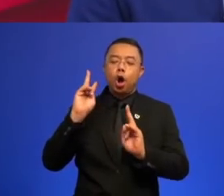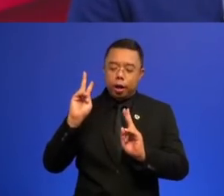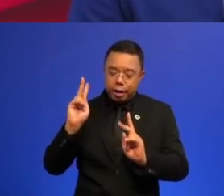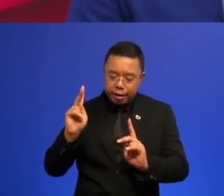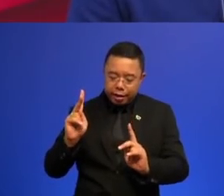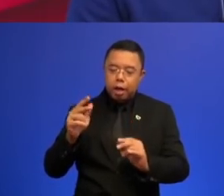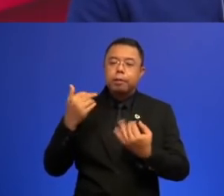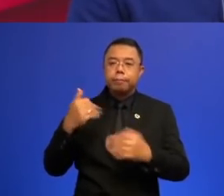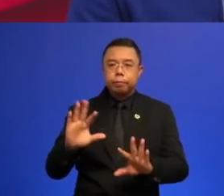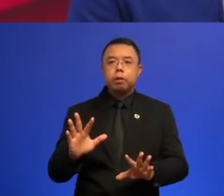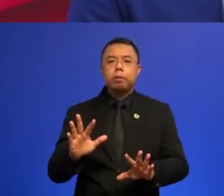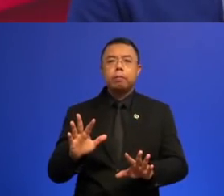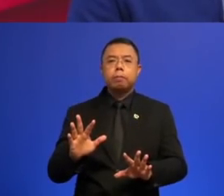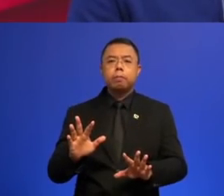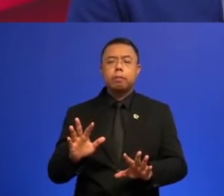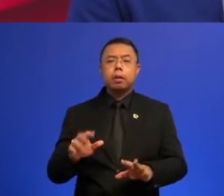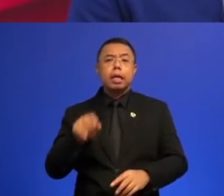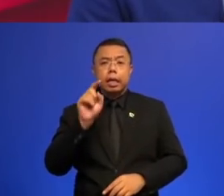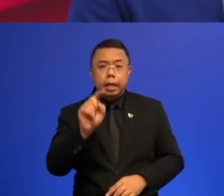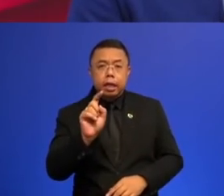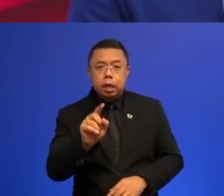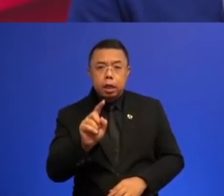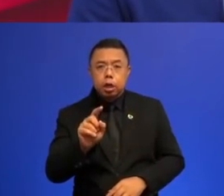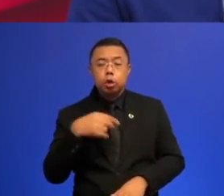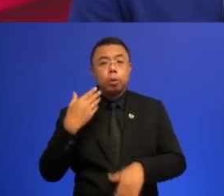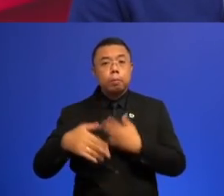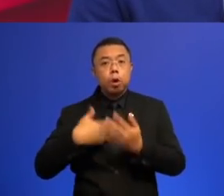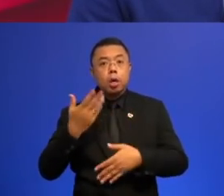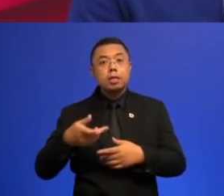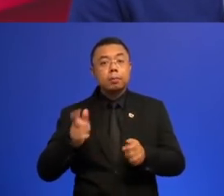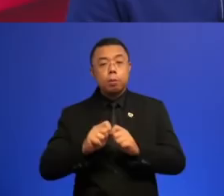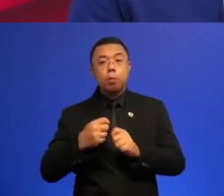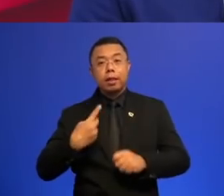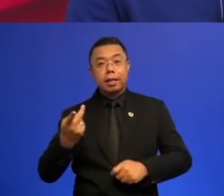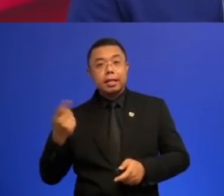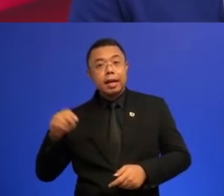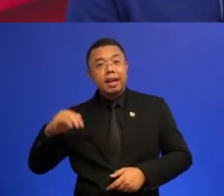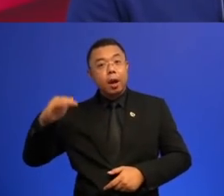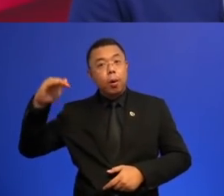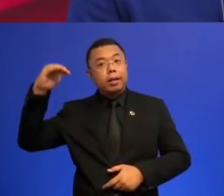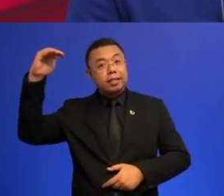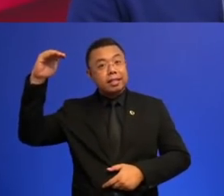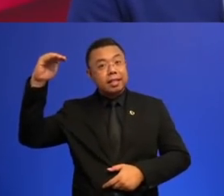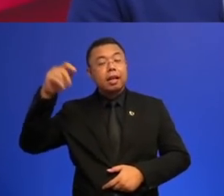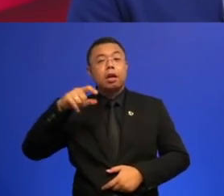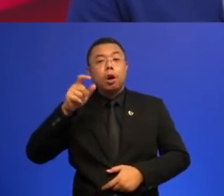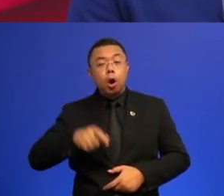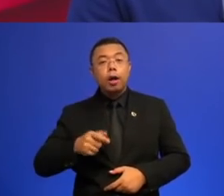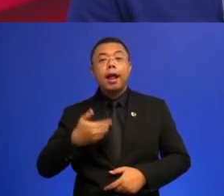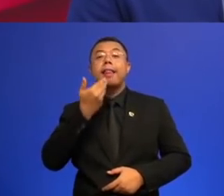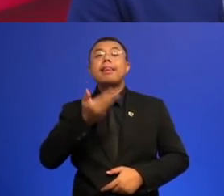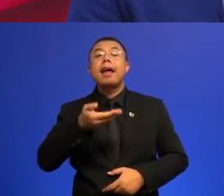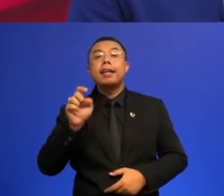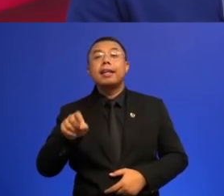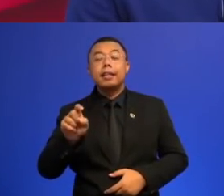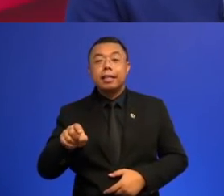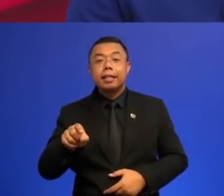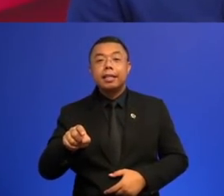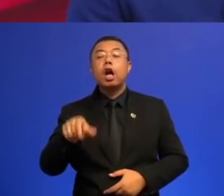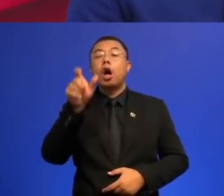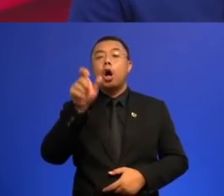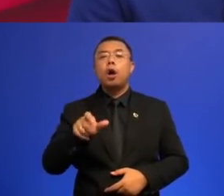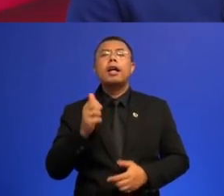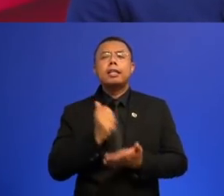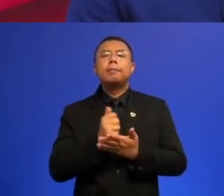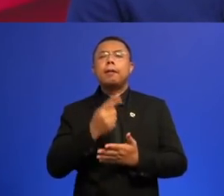Oke mam, gitu aja. Dan itu proses pendewasaan kita. Dan orang yang bertanya ini orang